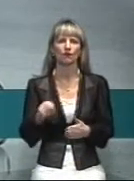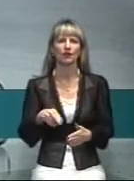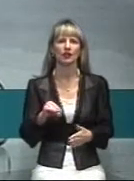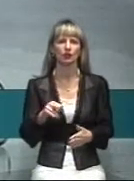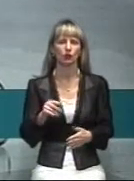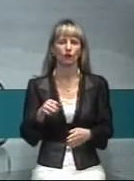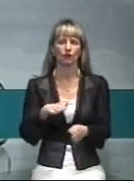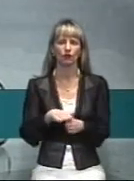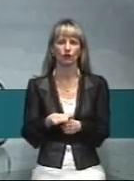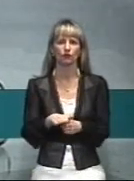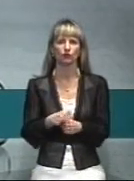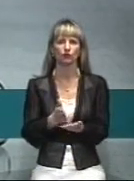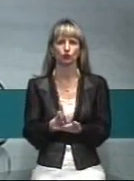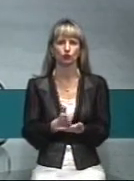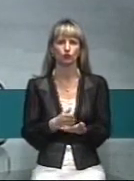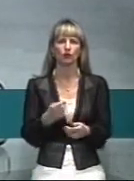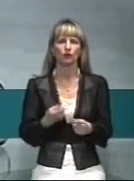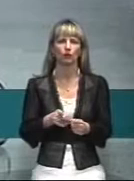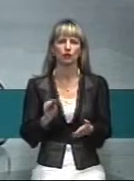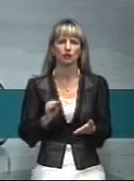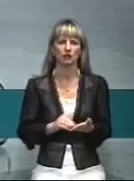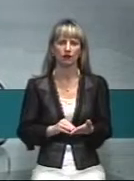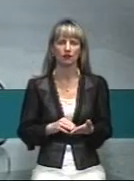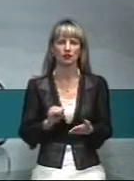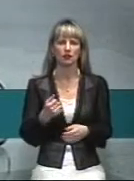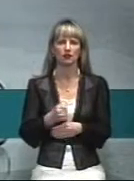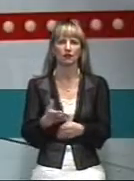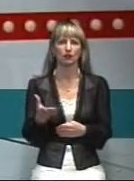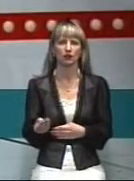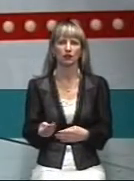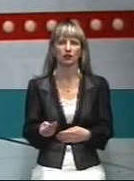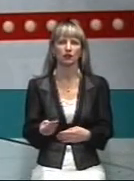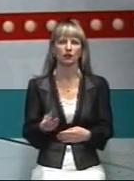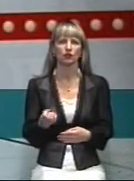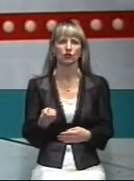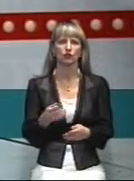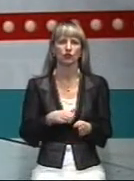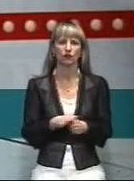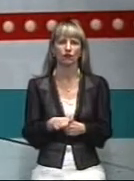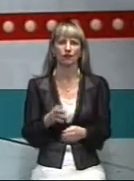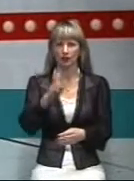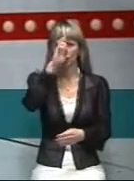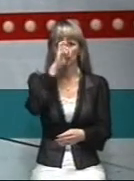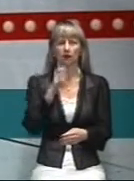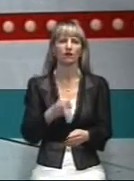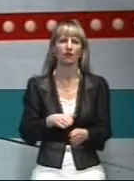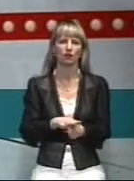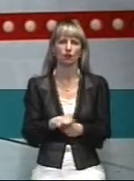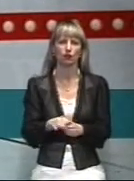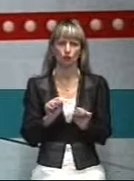вже, відповідно, державні виконавці будуть стягувати в подвійному розмірі. А чи згодом можуть державні виконавці, наприклад, конфіскувати авто?